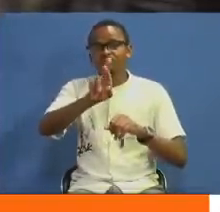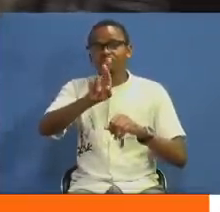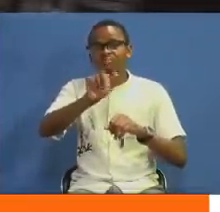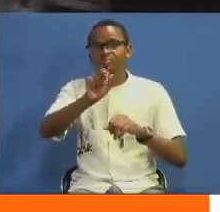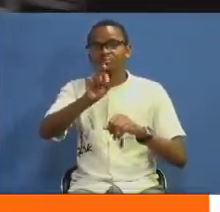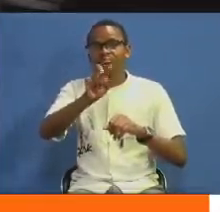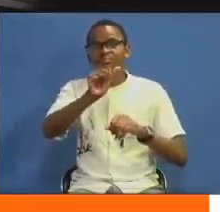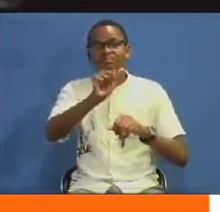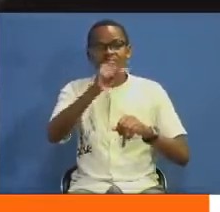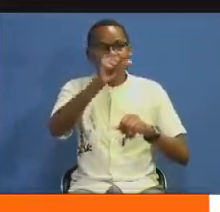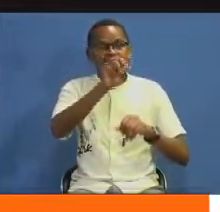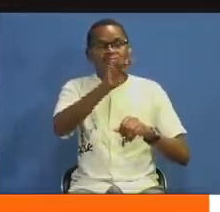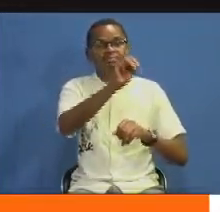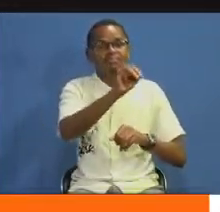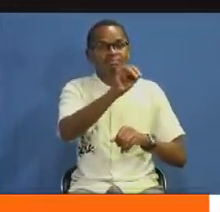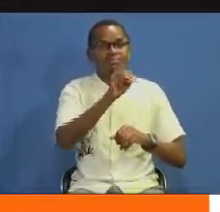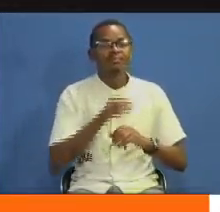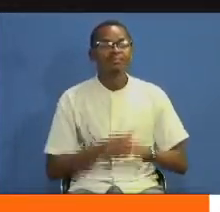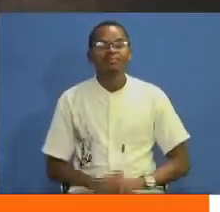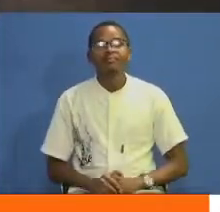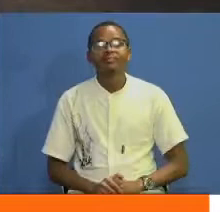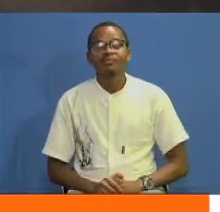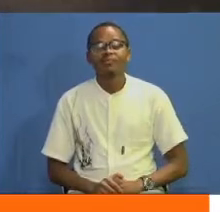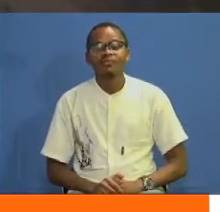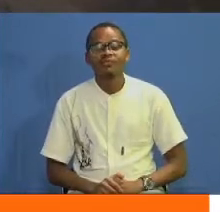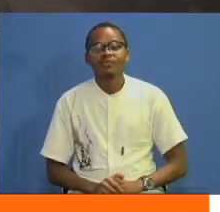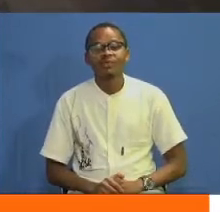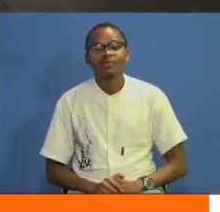ndogo ya Game Yala.